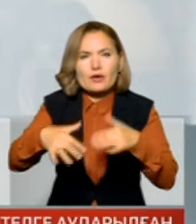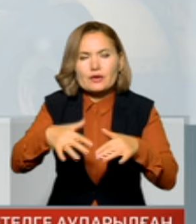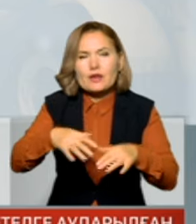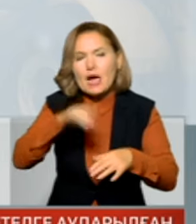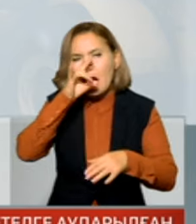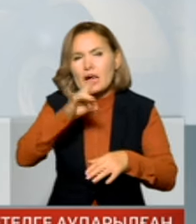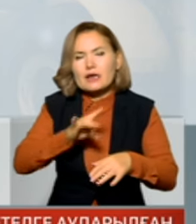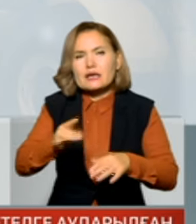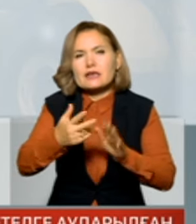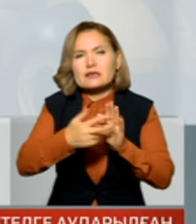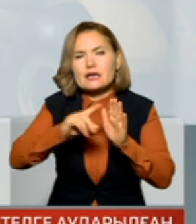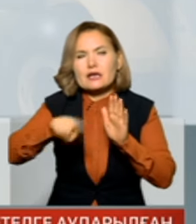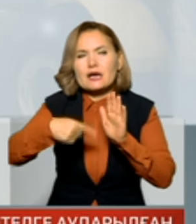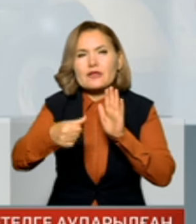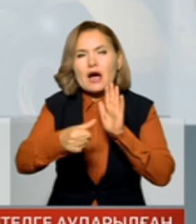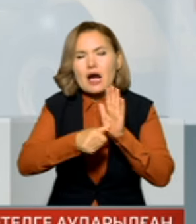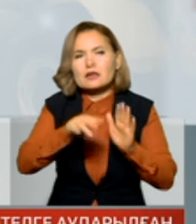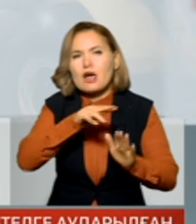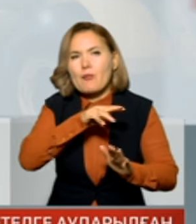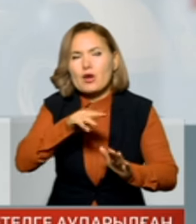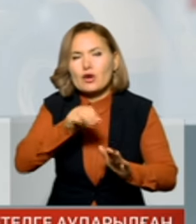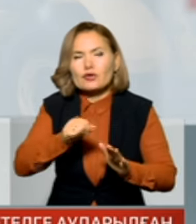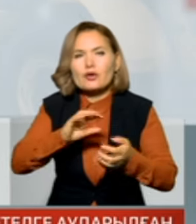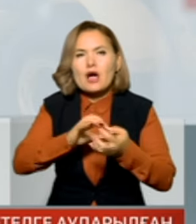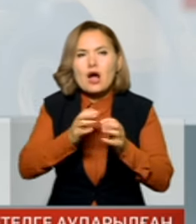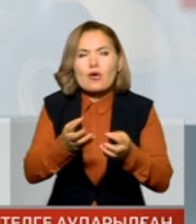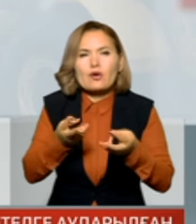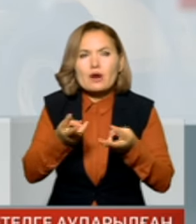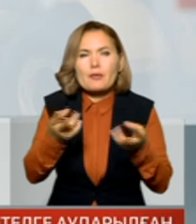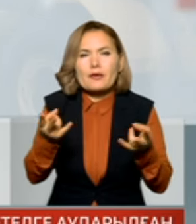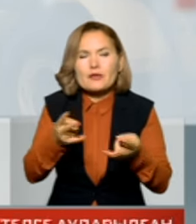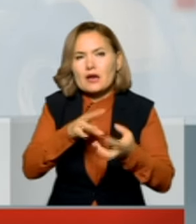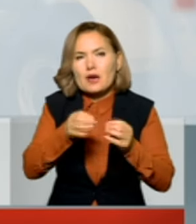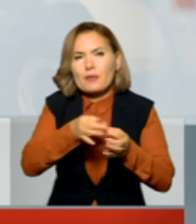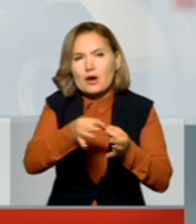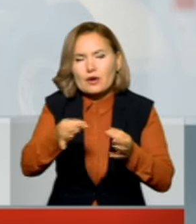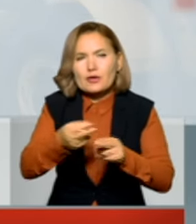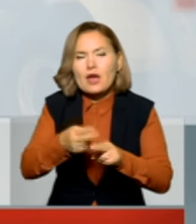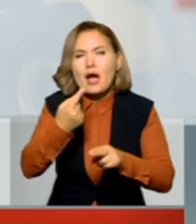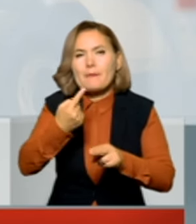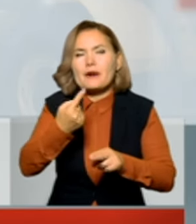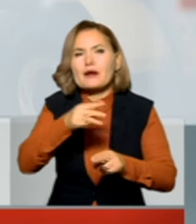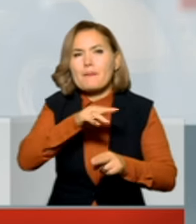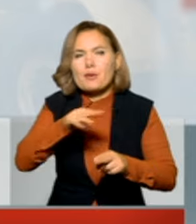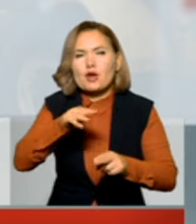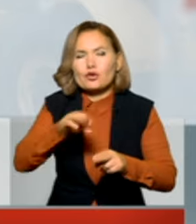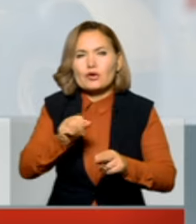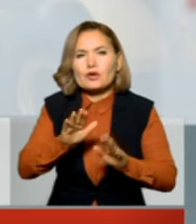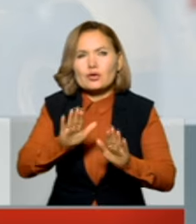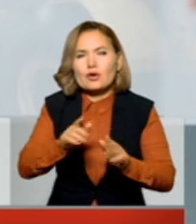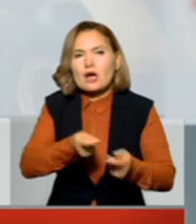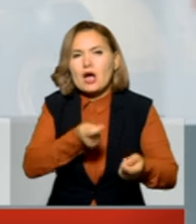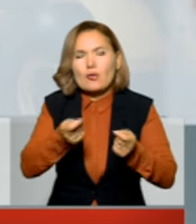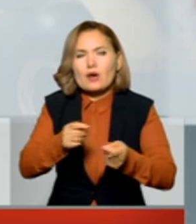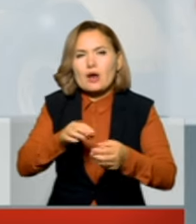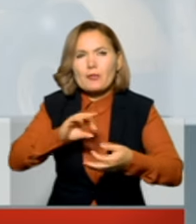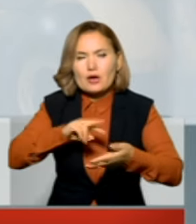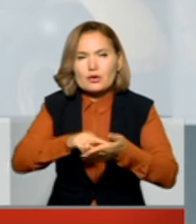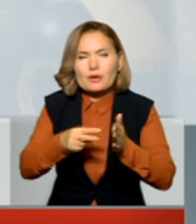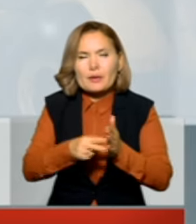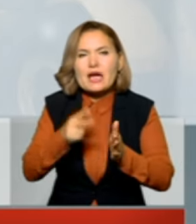елімізге 8,6 миллион тонна қатты отын қажет болса, өңірлерге оның 1 миллион тоннасы жеткізілген. Яғни